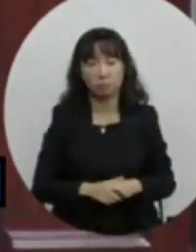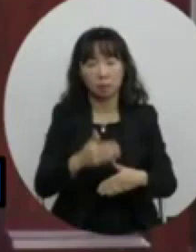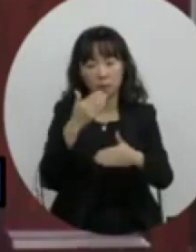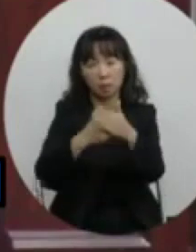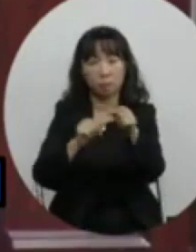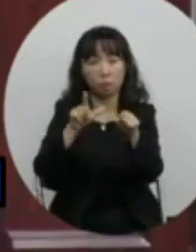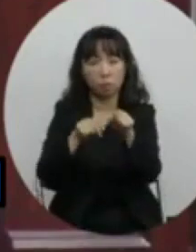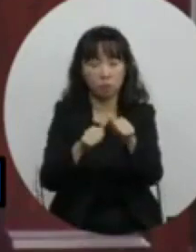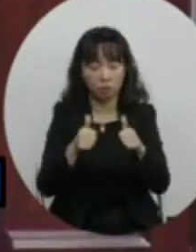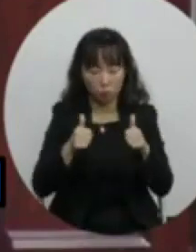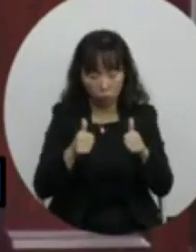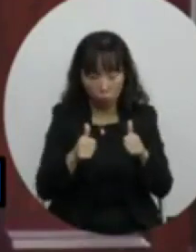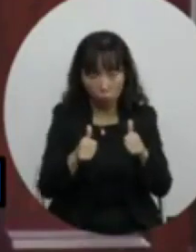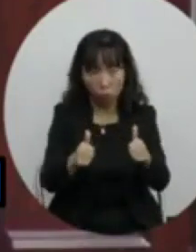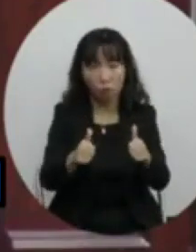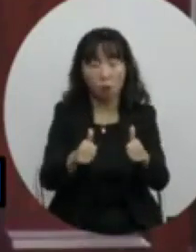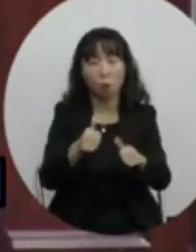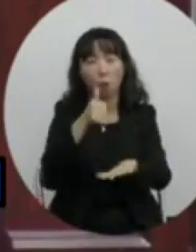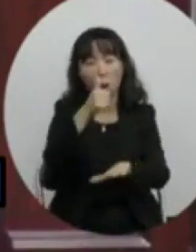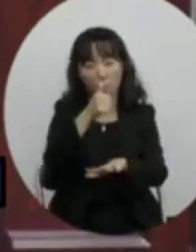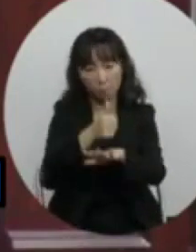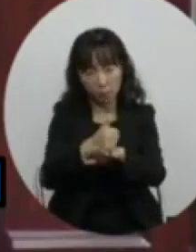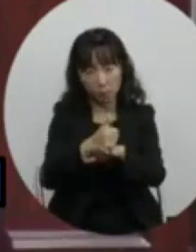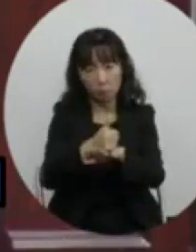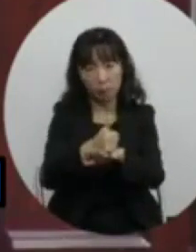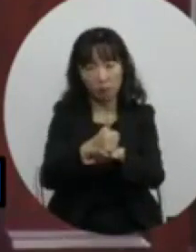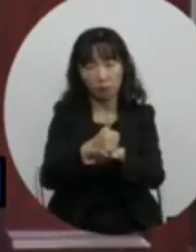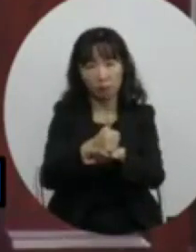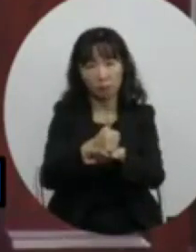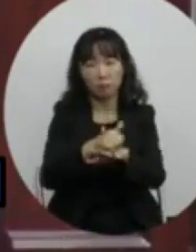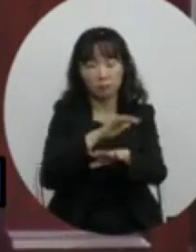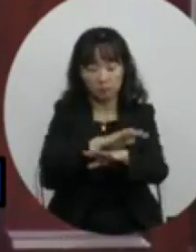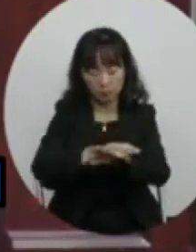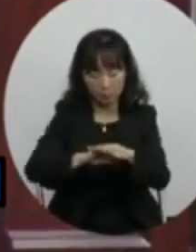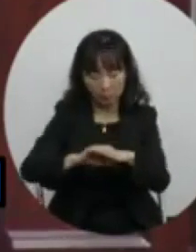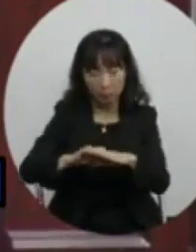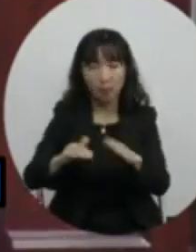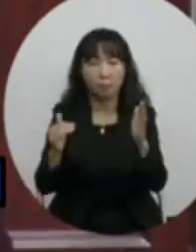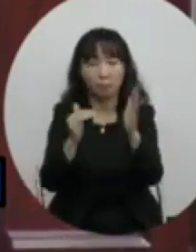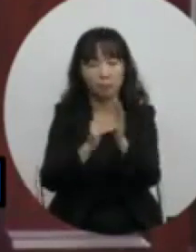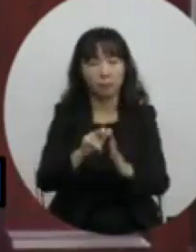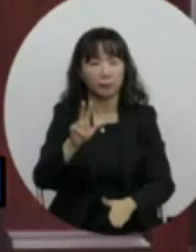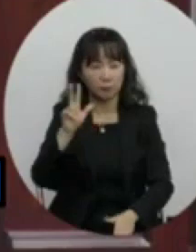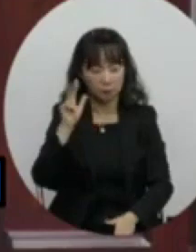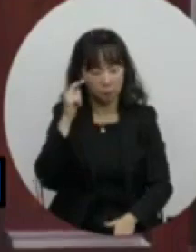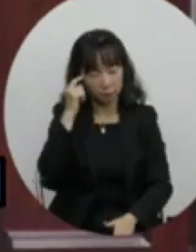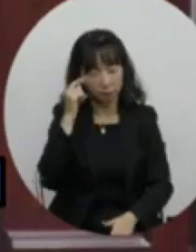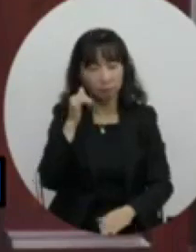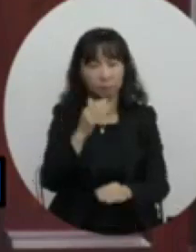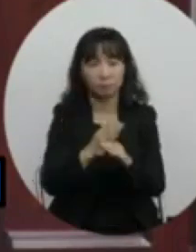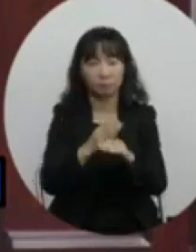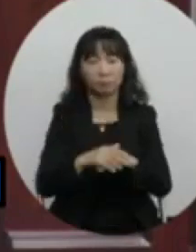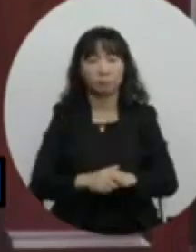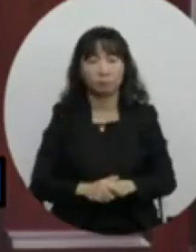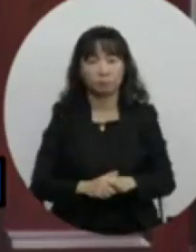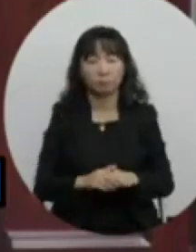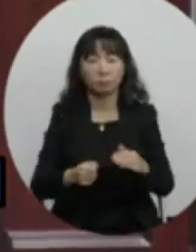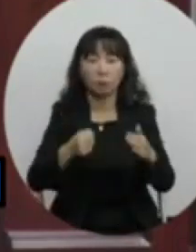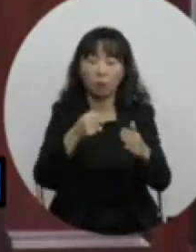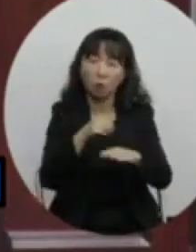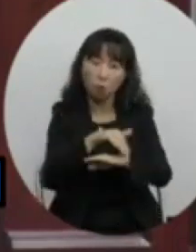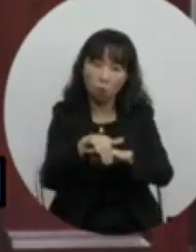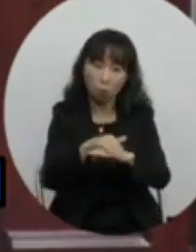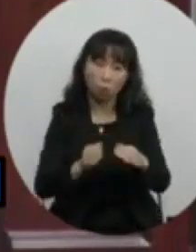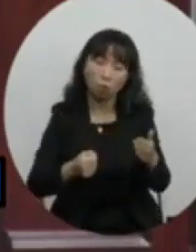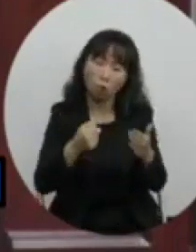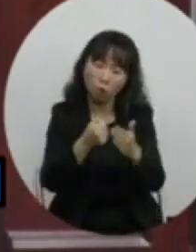시간 최선을 다하고 유종의 미를 거두겠다는 다짐만을 되새겨 봅니다. 발언은 연구와 계획 수립은